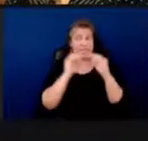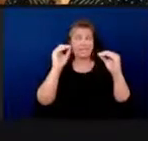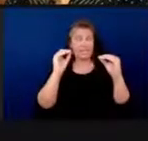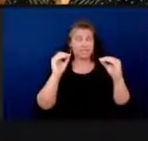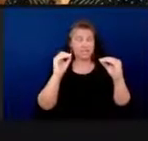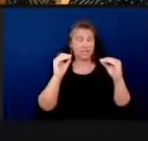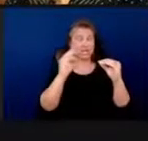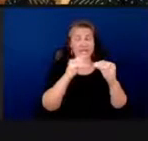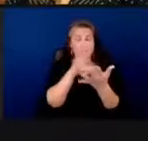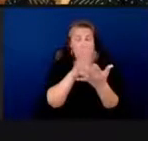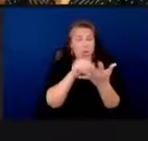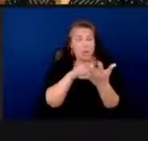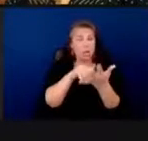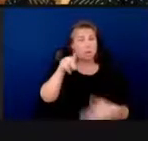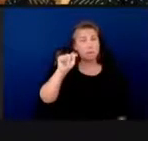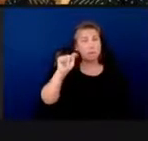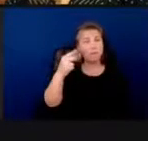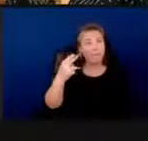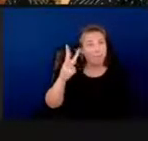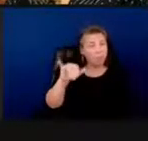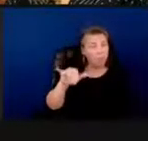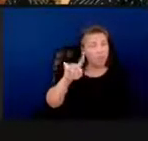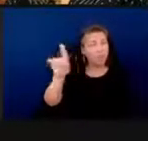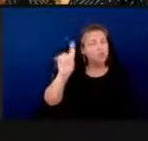kuhusiana na